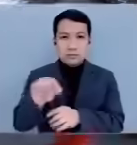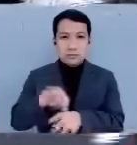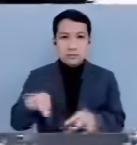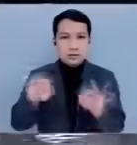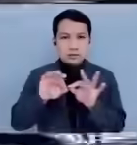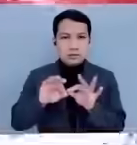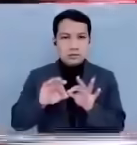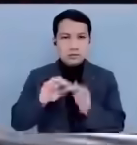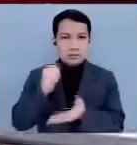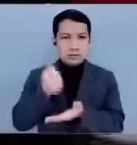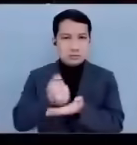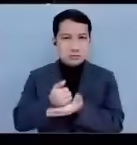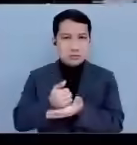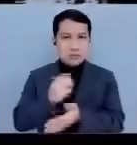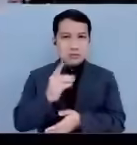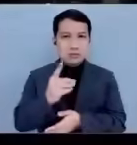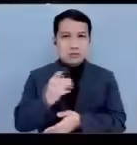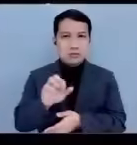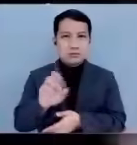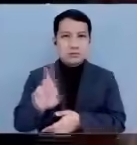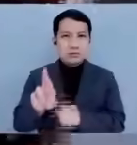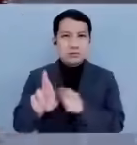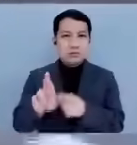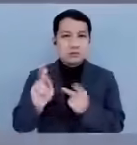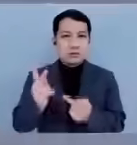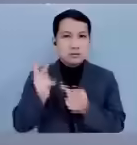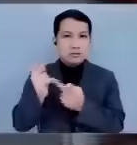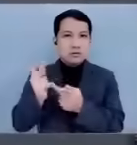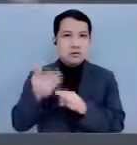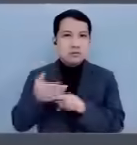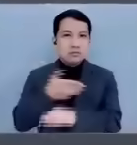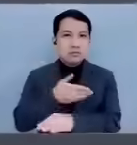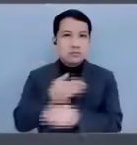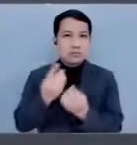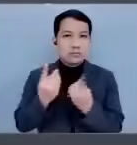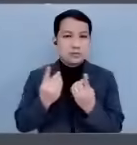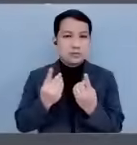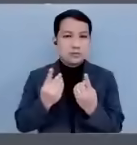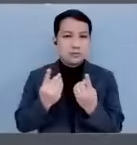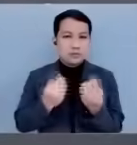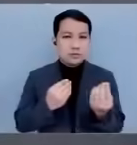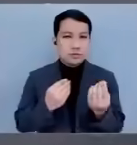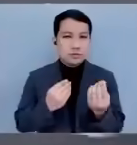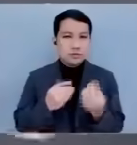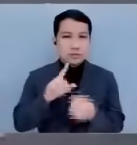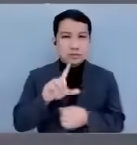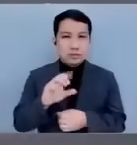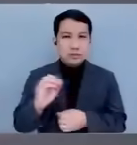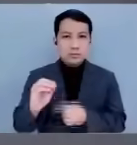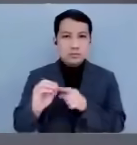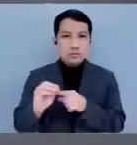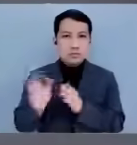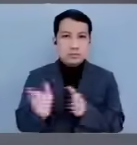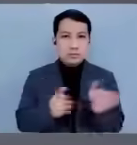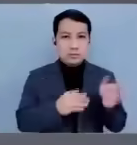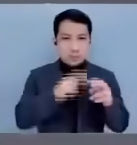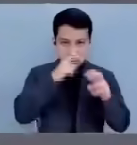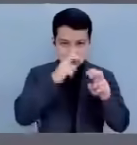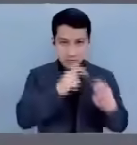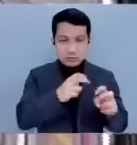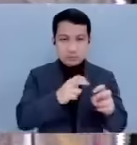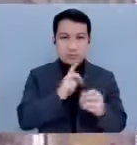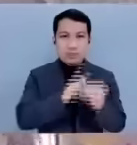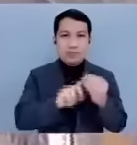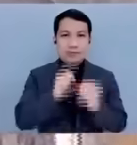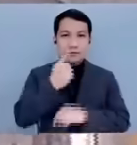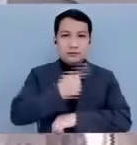aprobahan ng Department of Transportation ang panukala bago ipatupad. Inilabas ng LTO ang planong paghihigpit. Isang araw